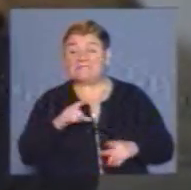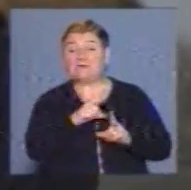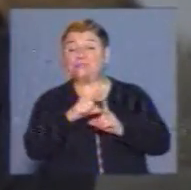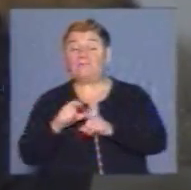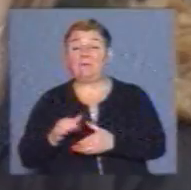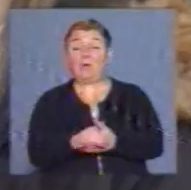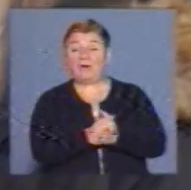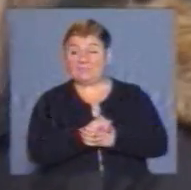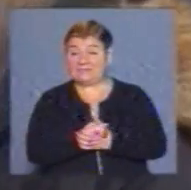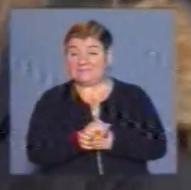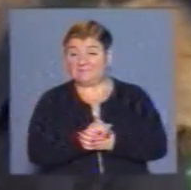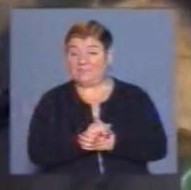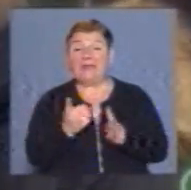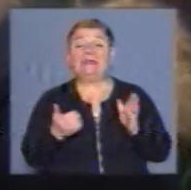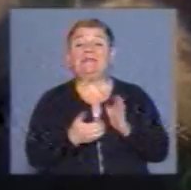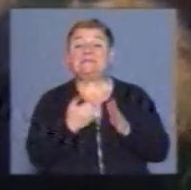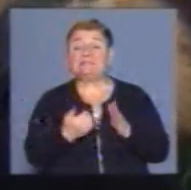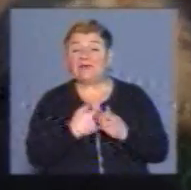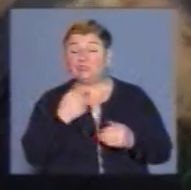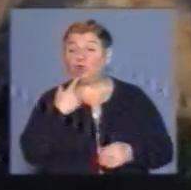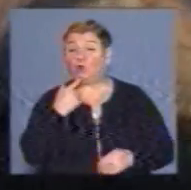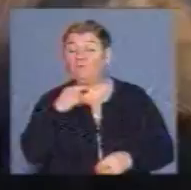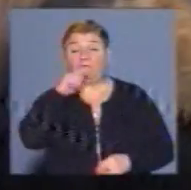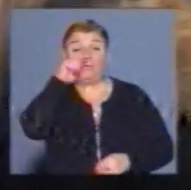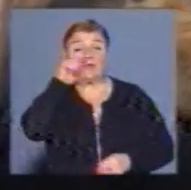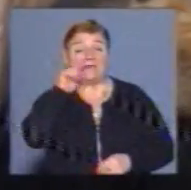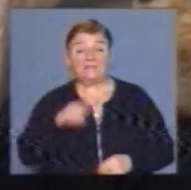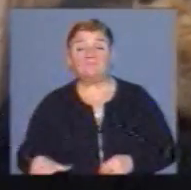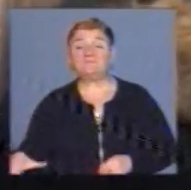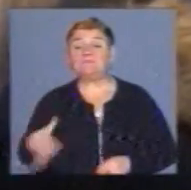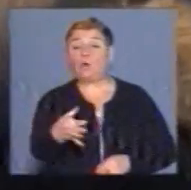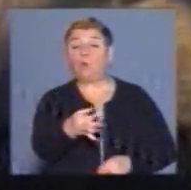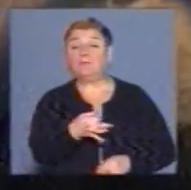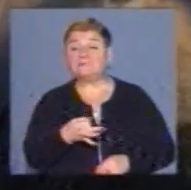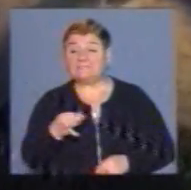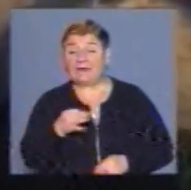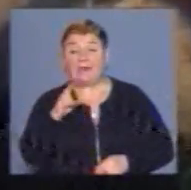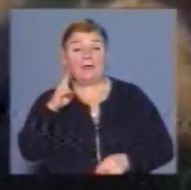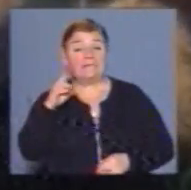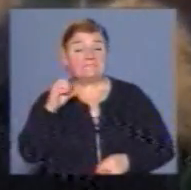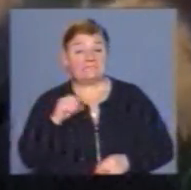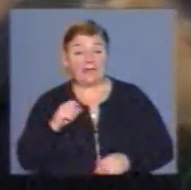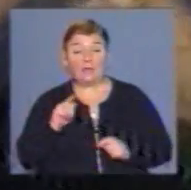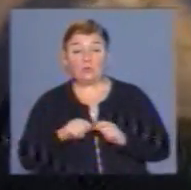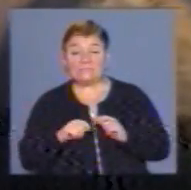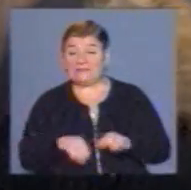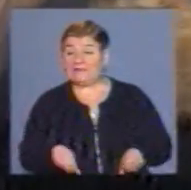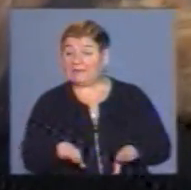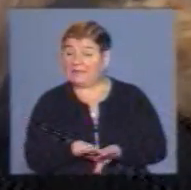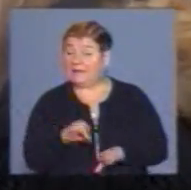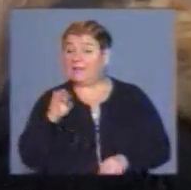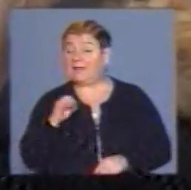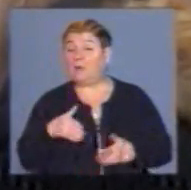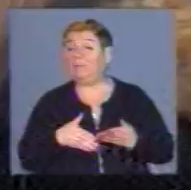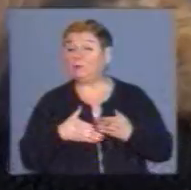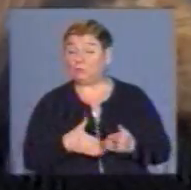Оксана Брунцвик. Нестача крові в Україні у всіх областях є завжди, і це є такою великою досить проблемою. І